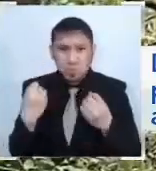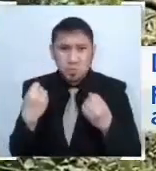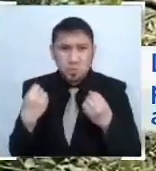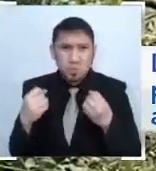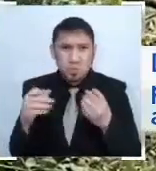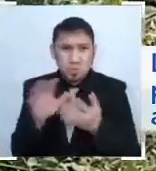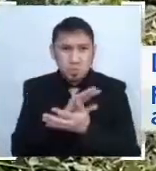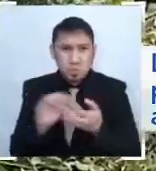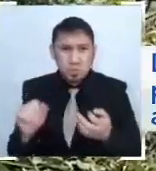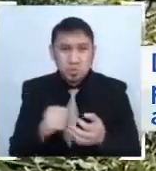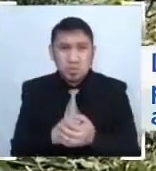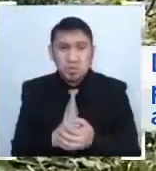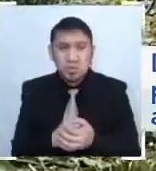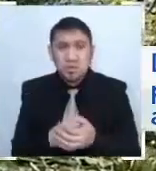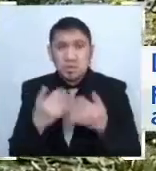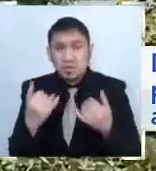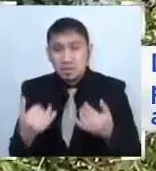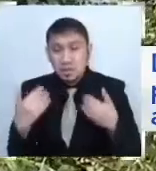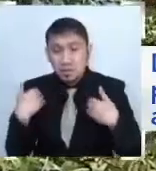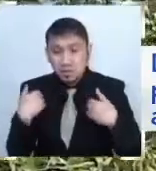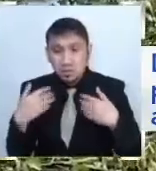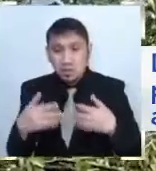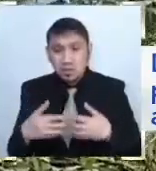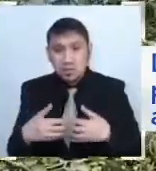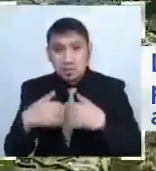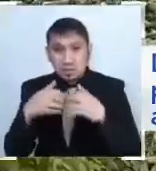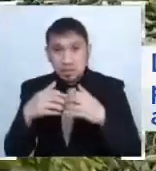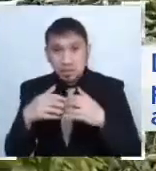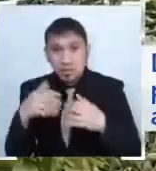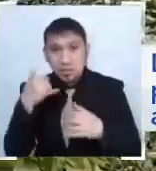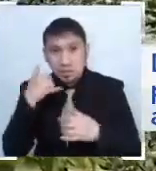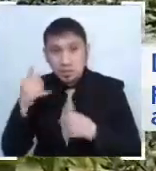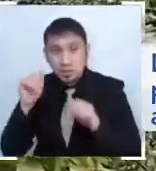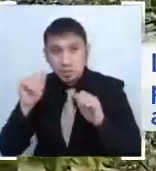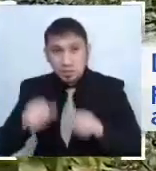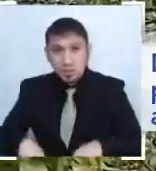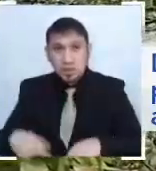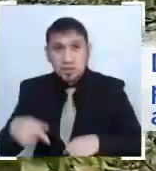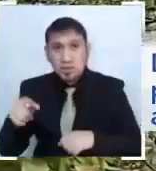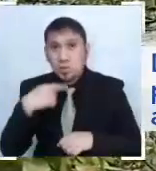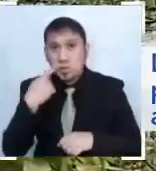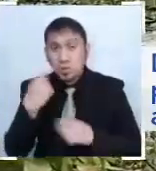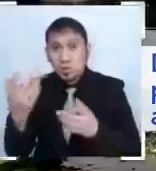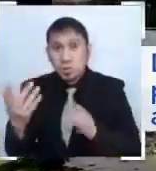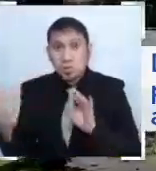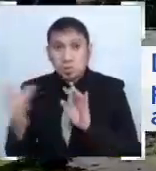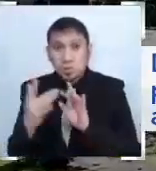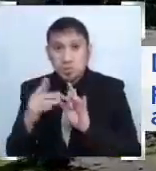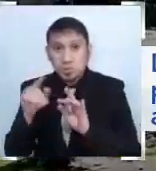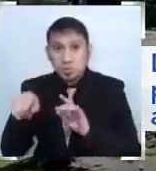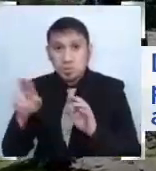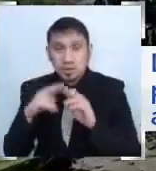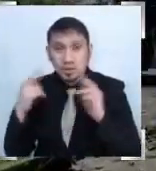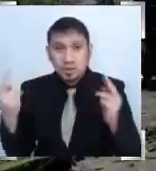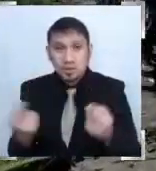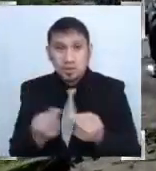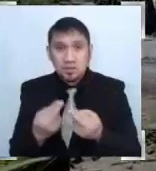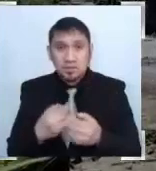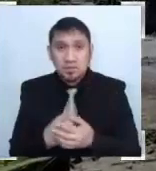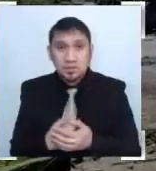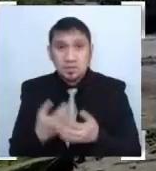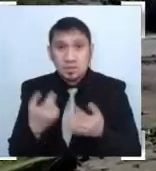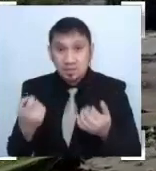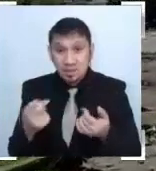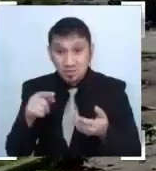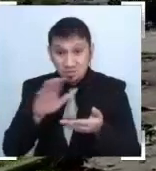Kaya nag-setup rin daw sila ng tawag centers kung saan pwedeng makitawag ang mga gustong makontak ang kanilang mga kaanak. Yung clearing operation,